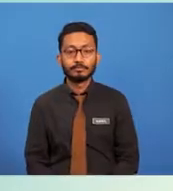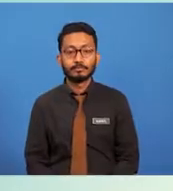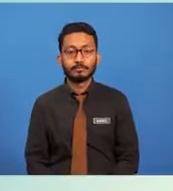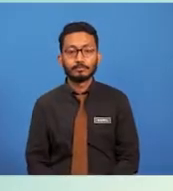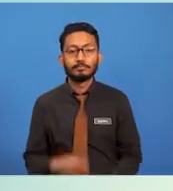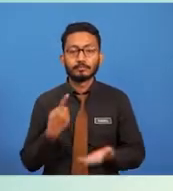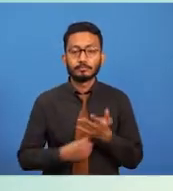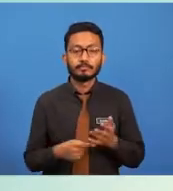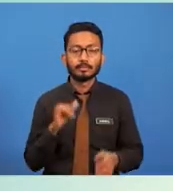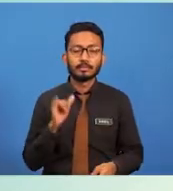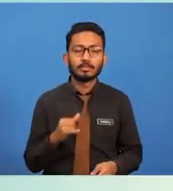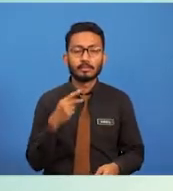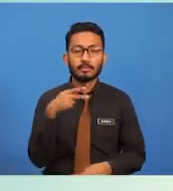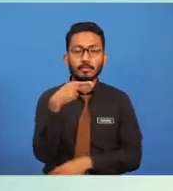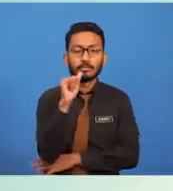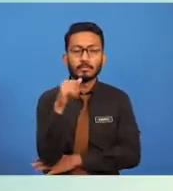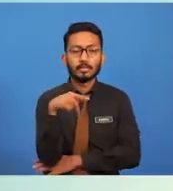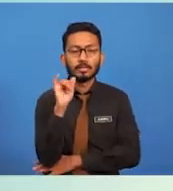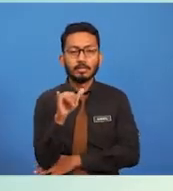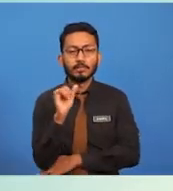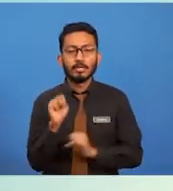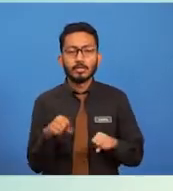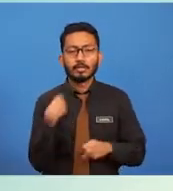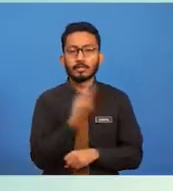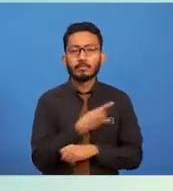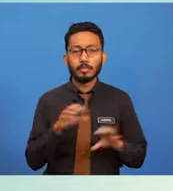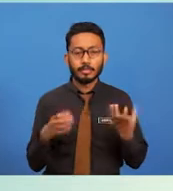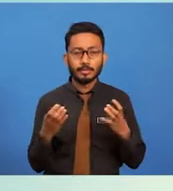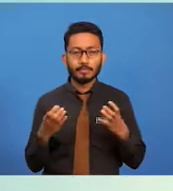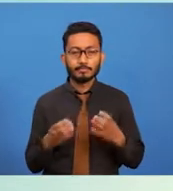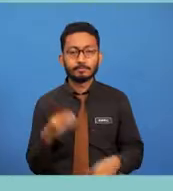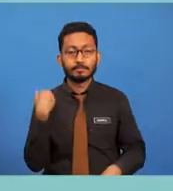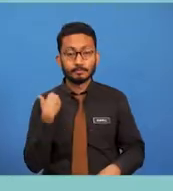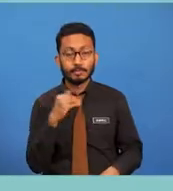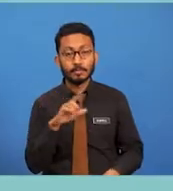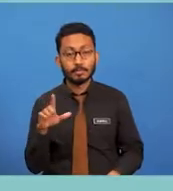Apa hipotesis yang boleh kita bina? Hipotesis kita adalah